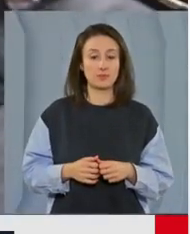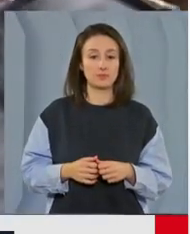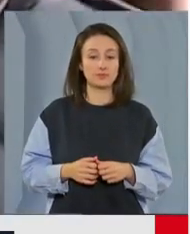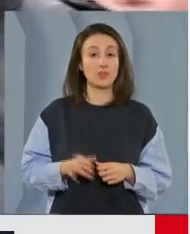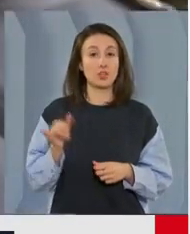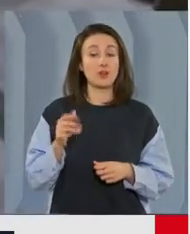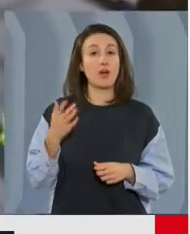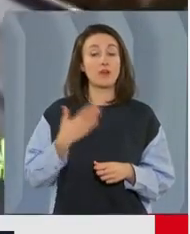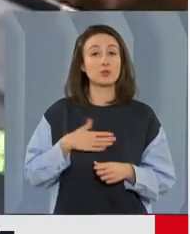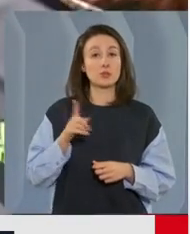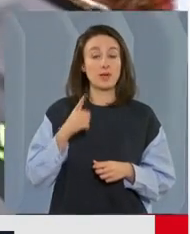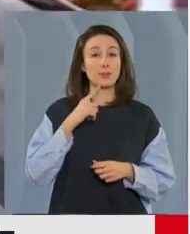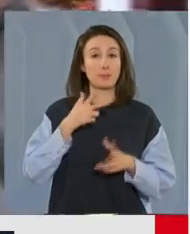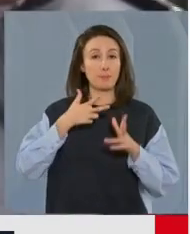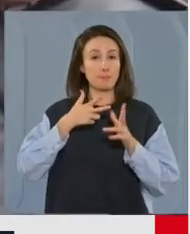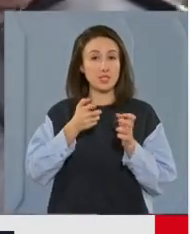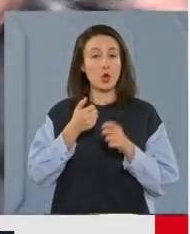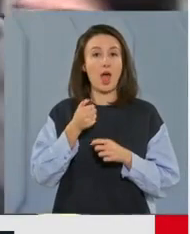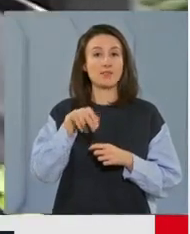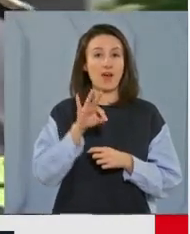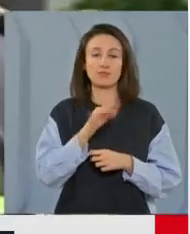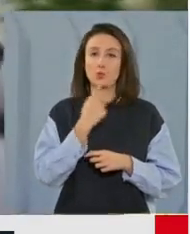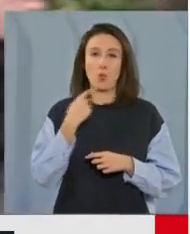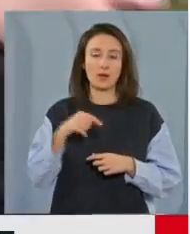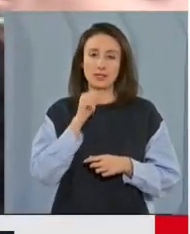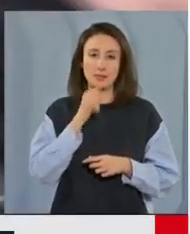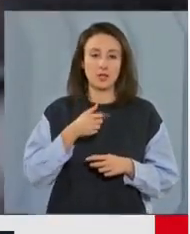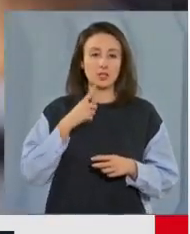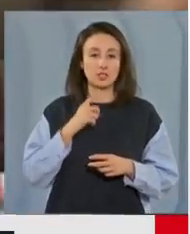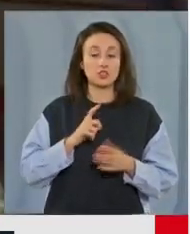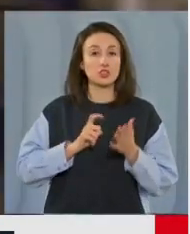Interne. Cineva și-a dorit să aibă pistol de la ANAF. Nu o să aibă nimeni niciun pistol. Ceri